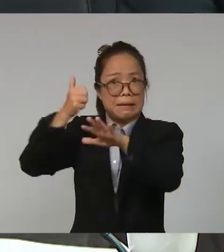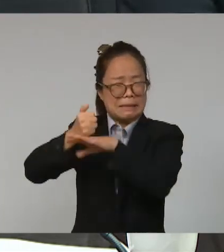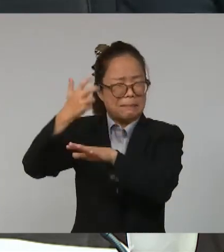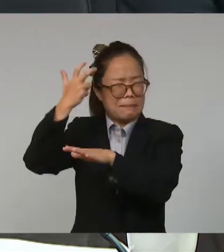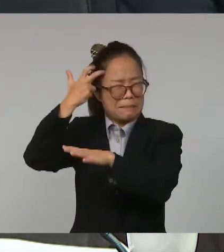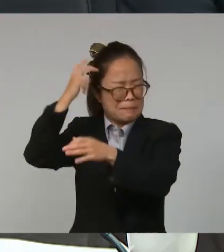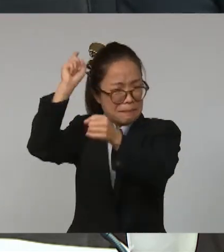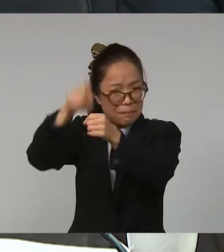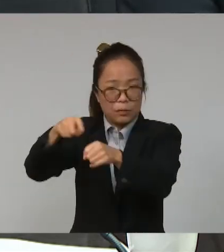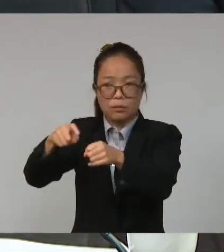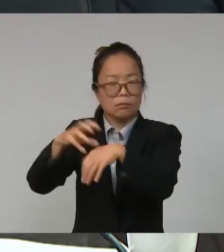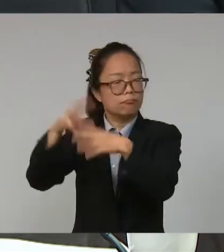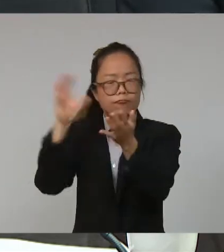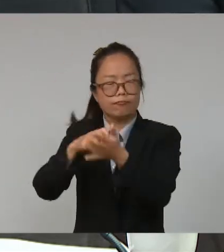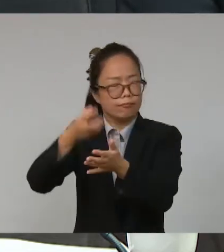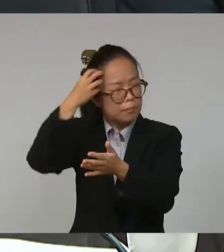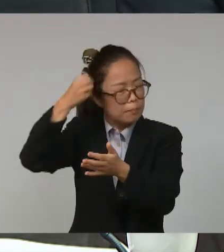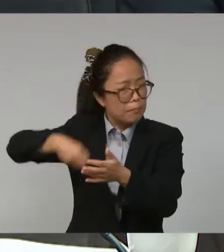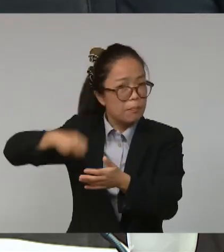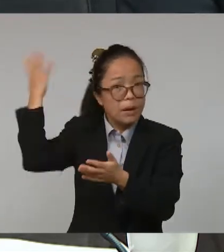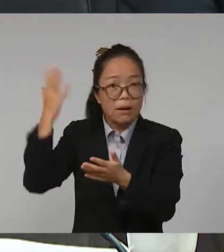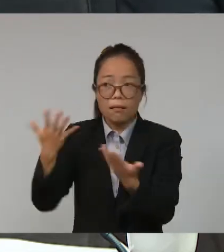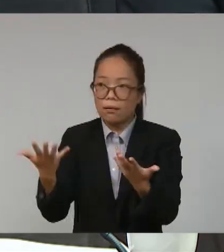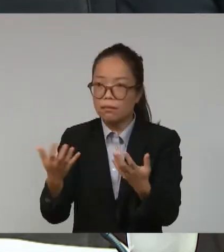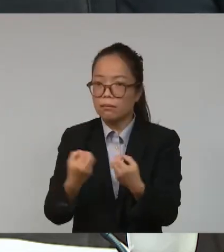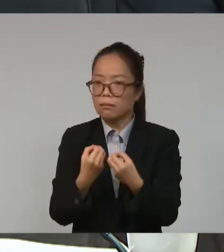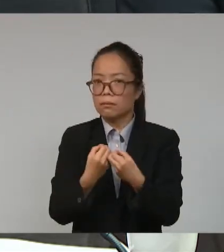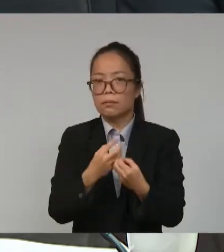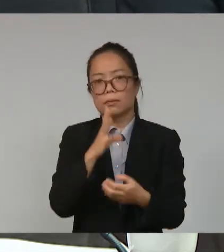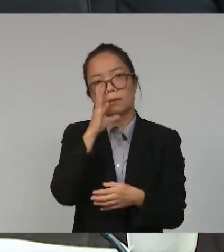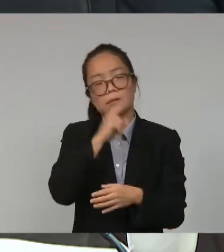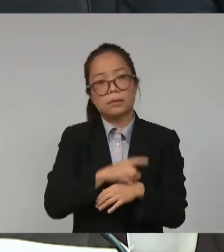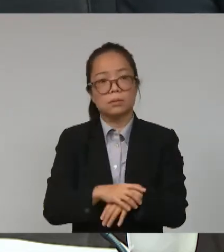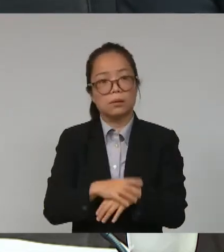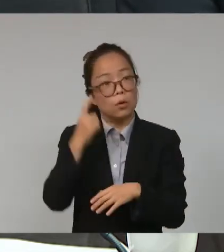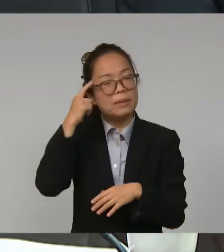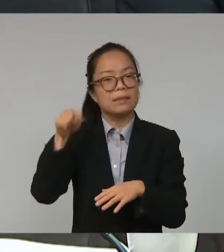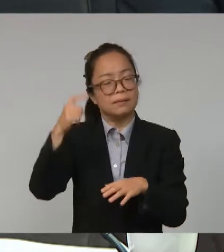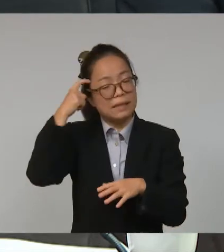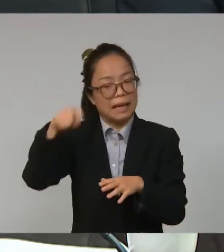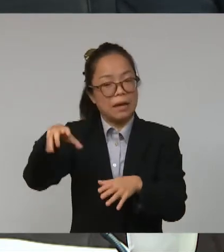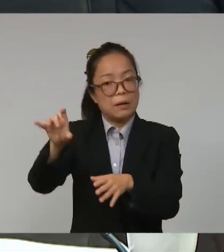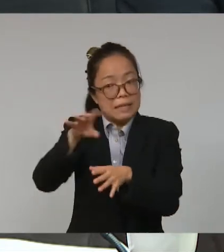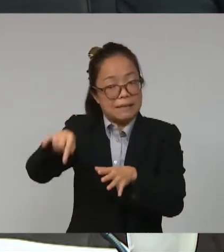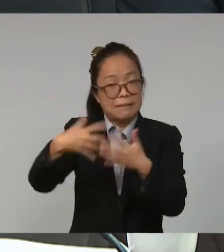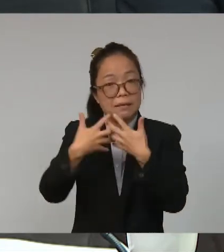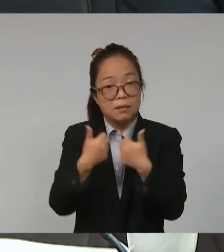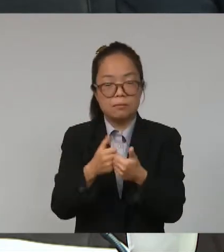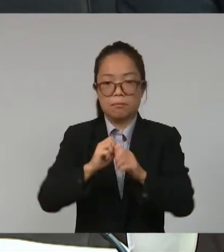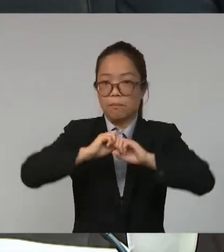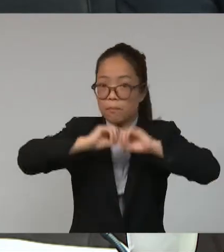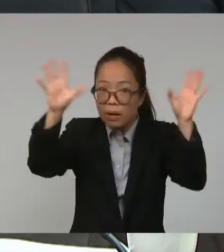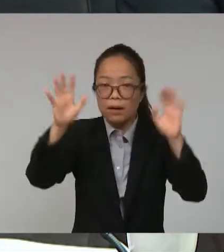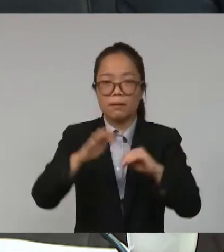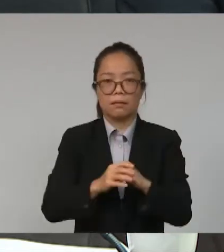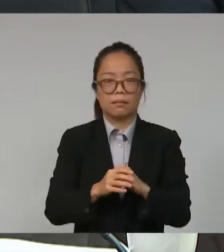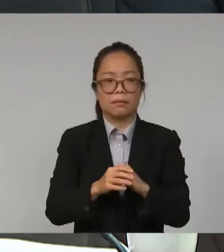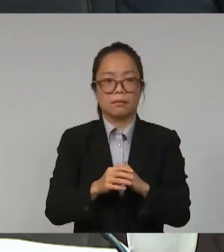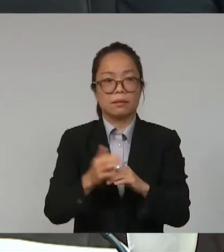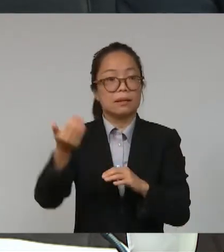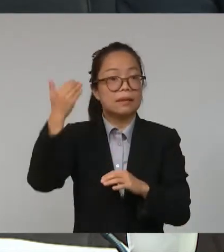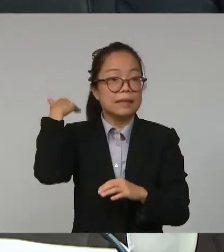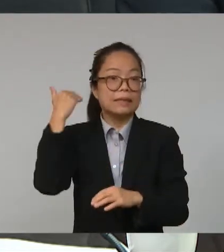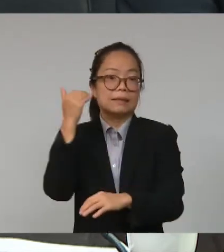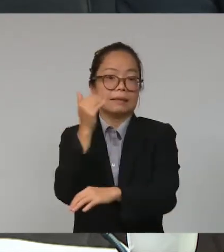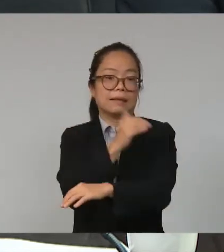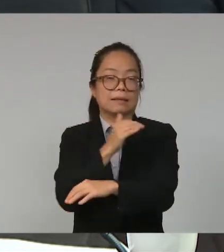神都可以于此不顾。那我们这边也是要借这个机会告诉大家，之前承主席之